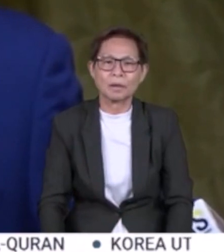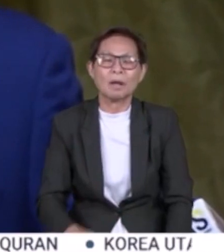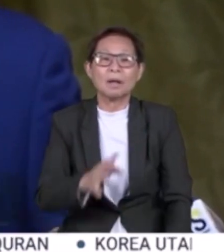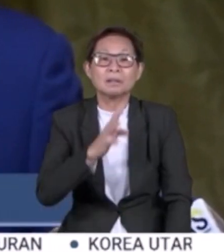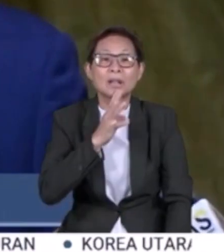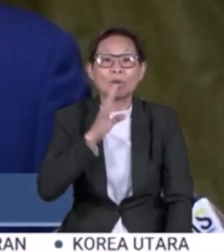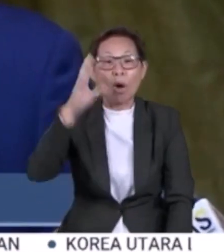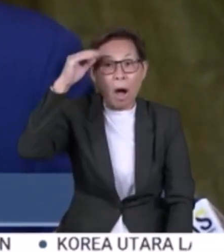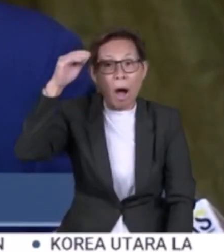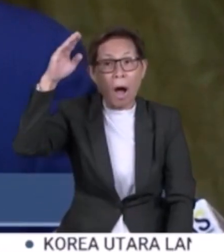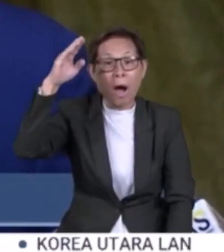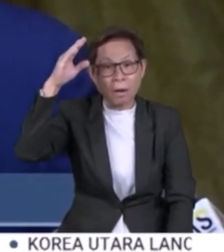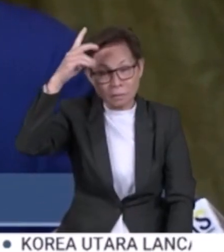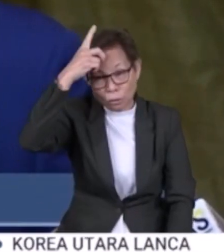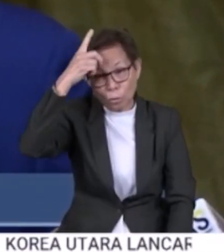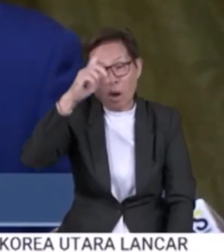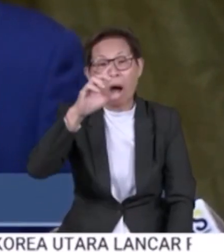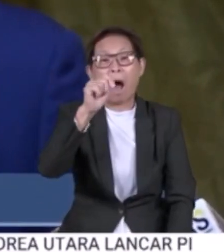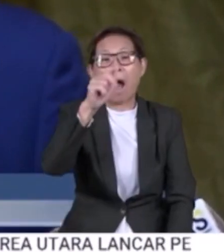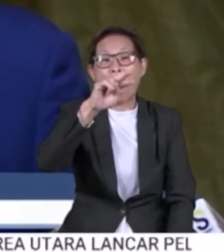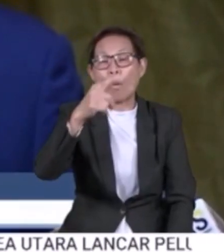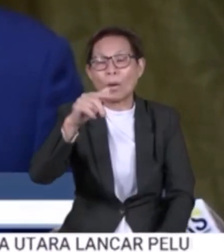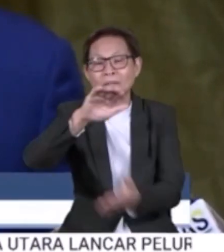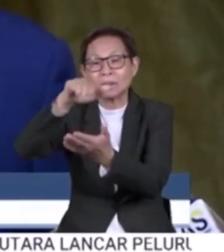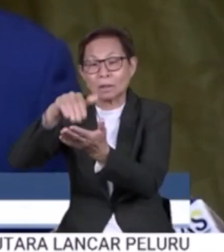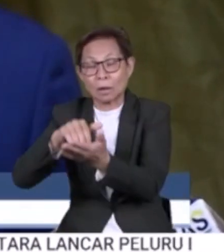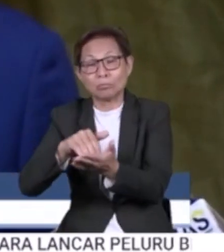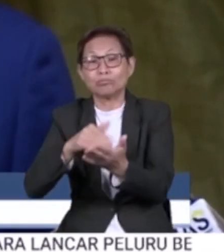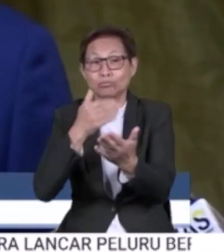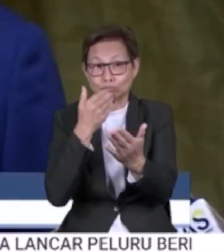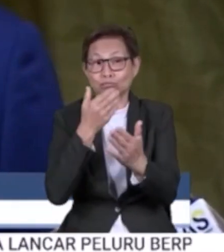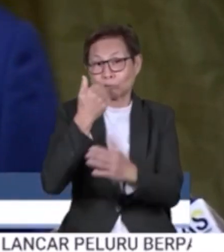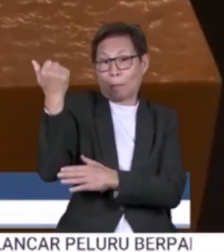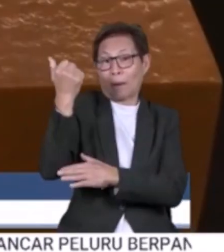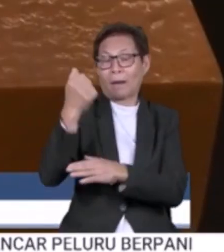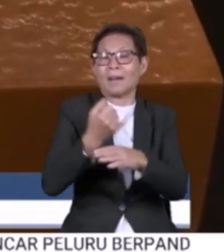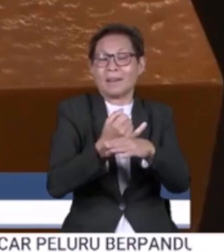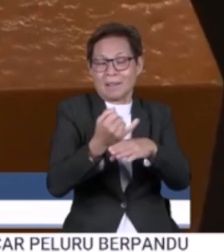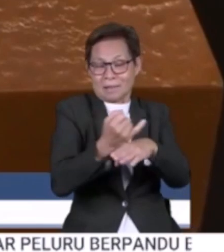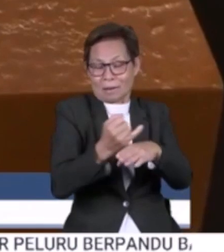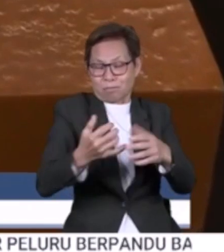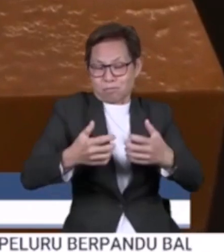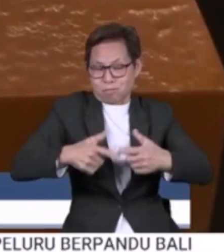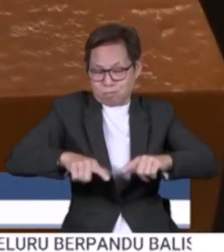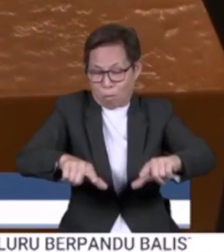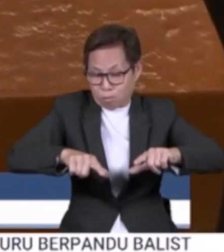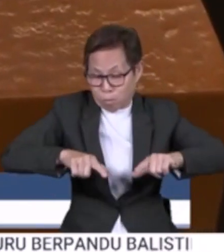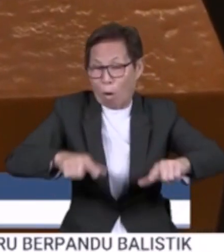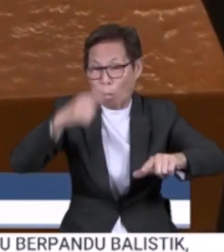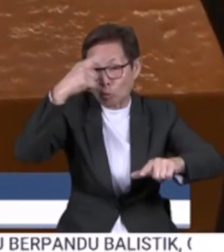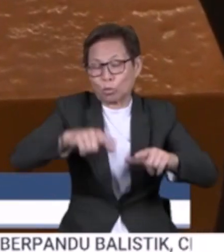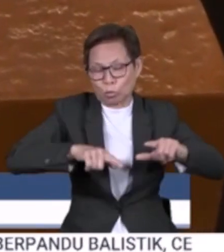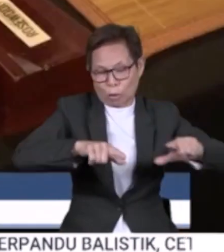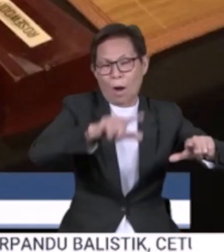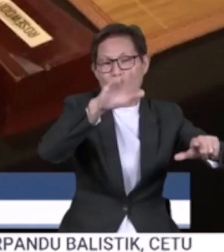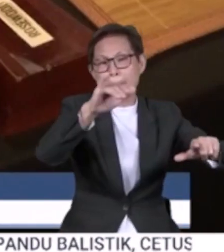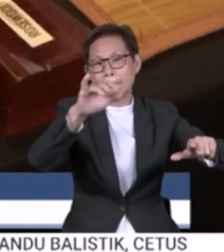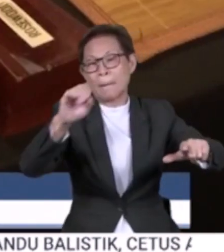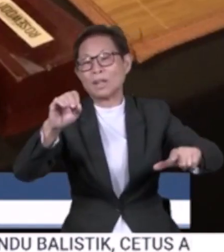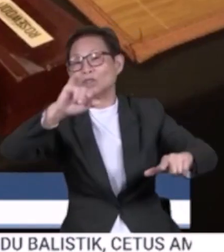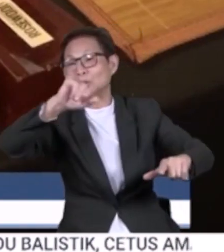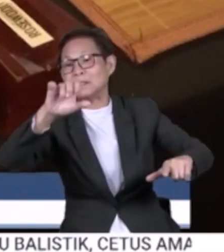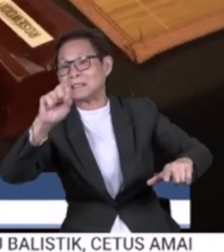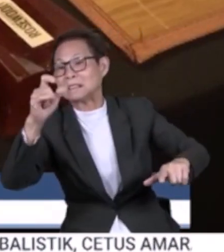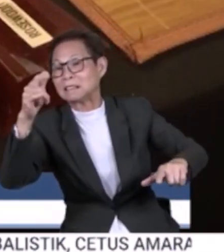Amar awan Tengah Ia merupakan peluang terbaik bagi industri perkayuan negeri untuk merespon pelet kayu sebagai Bayu jisin